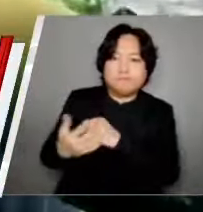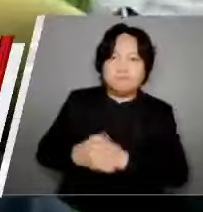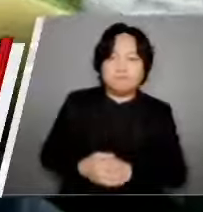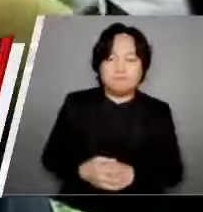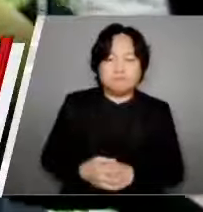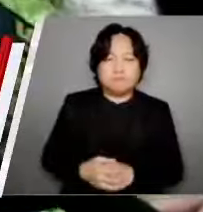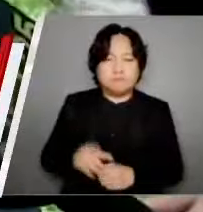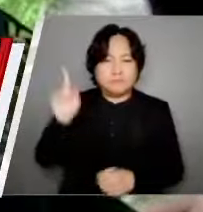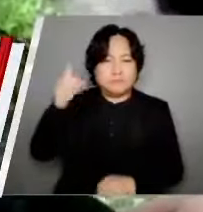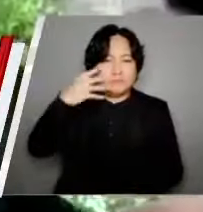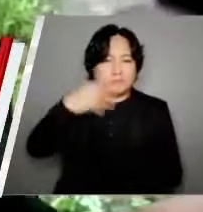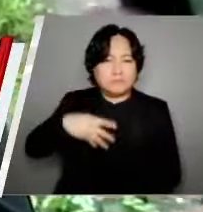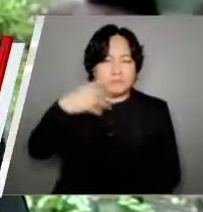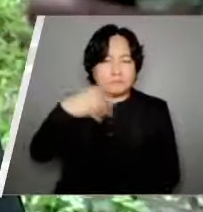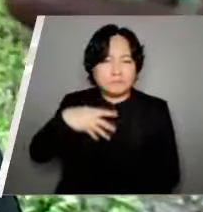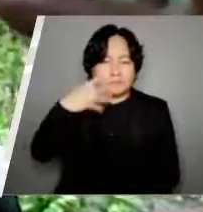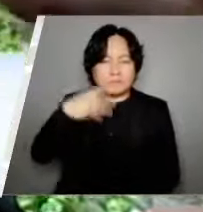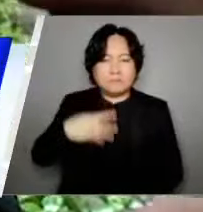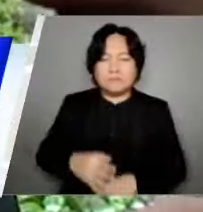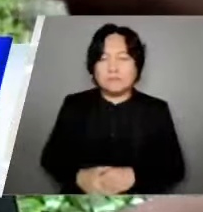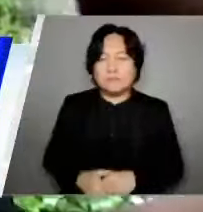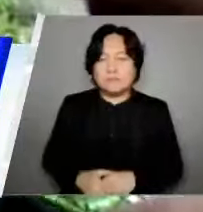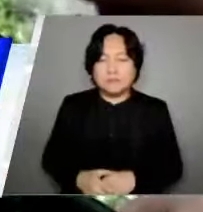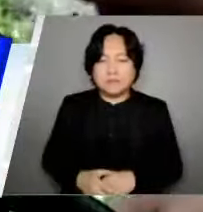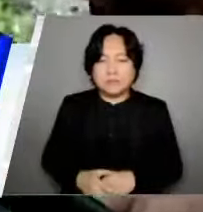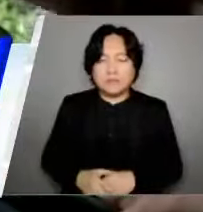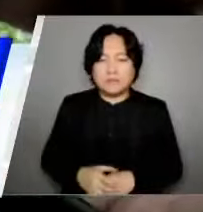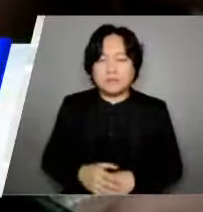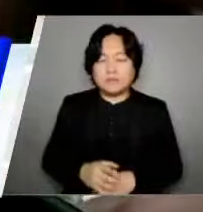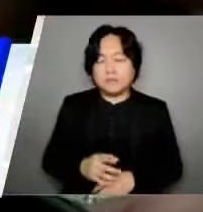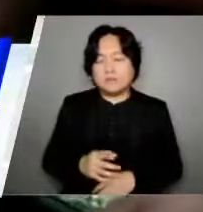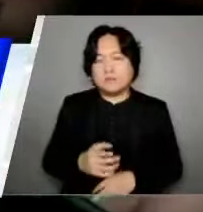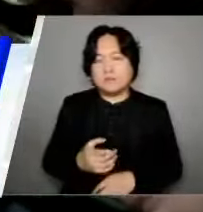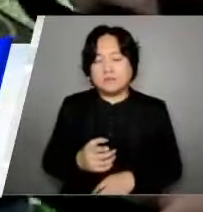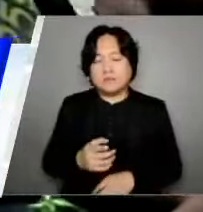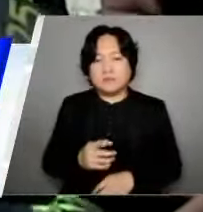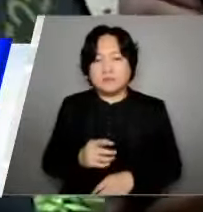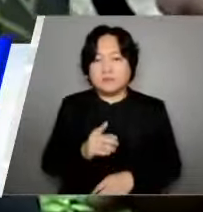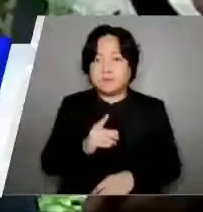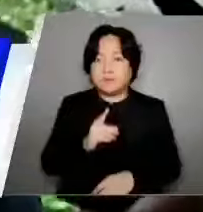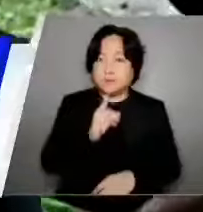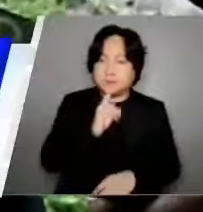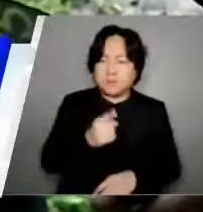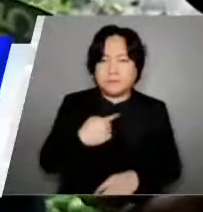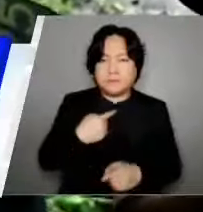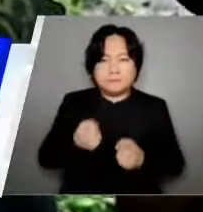eh. Kasi doon una, pinipilit ko pa na parang wala lang pero...